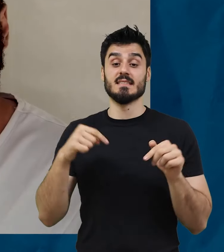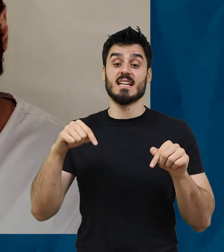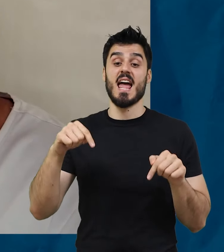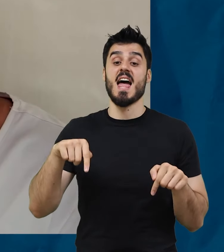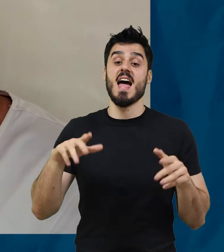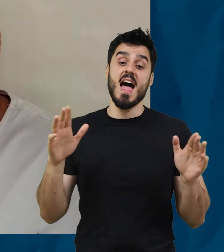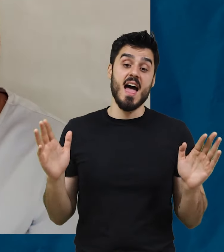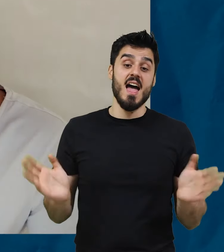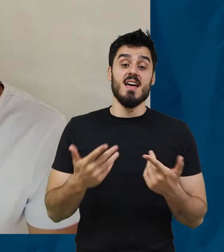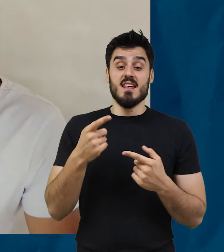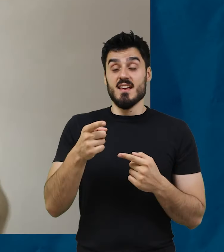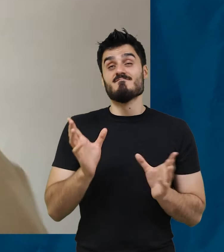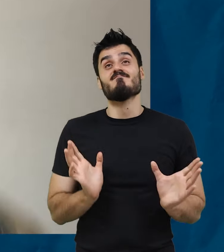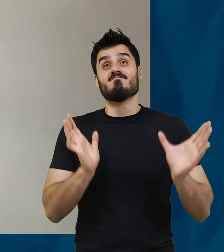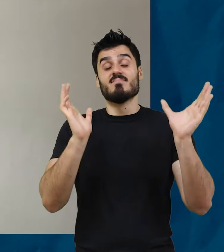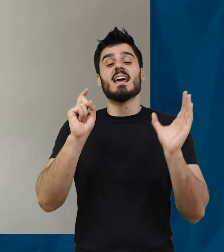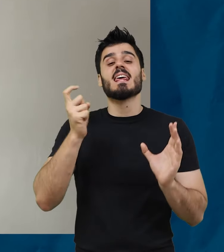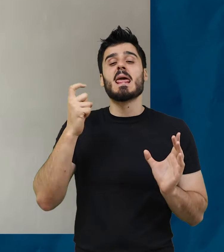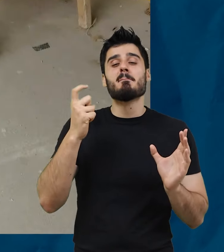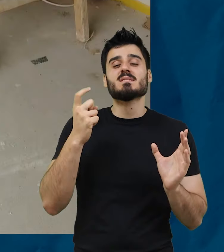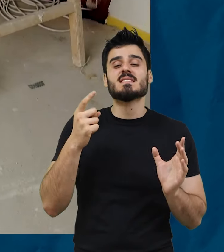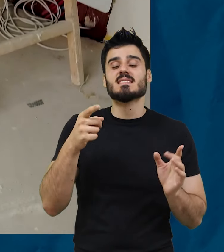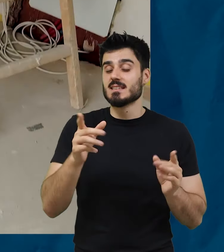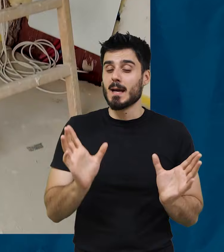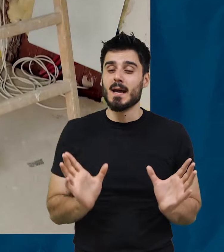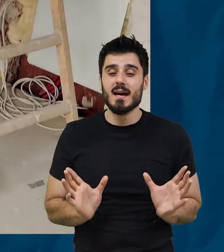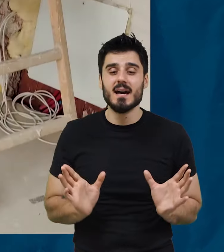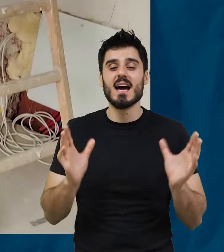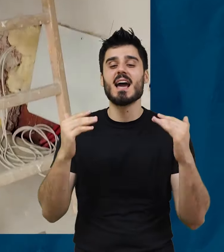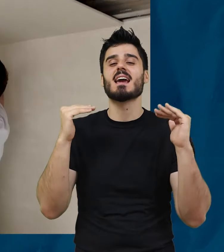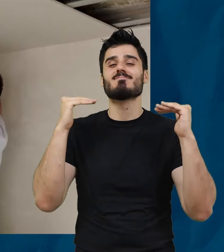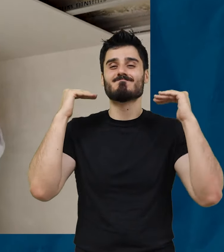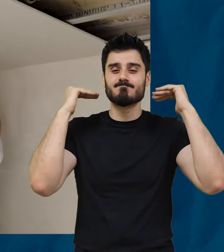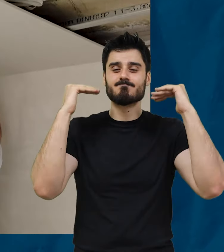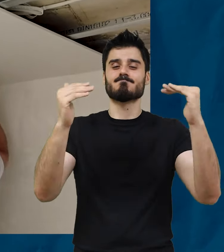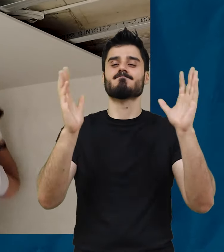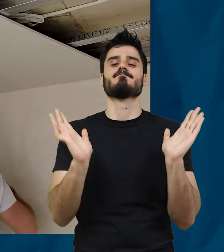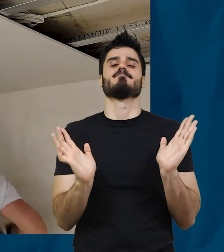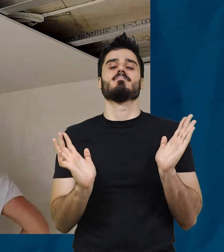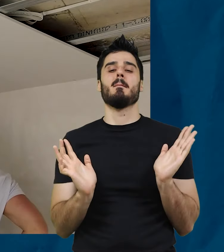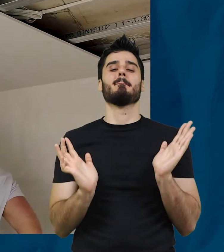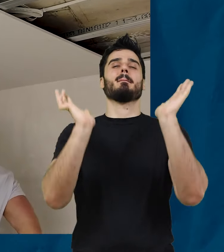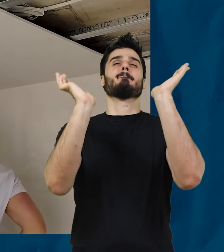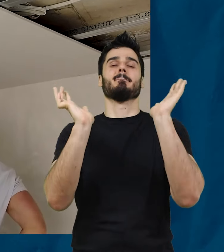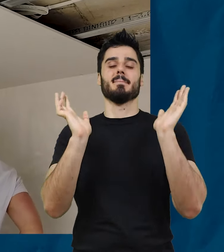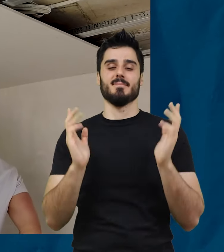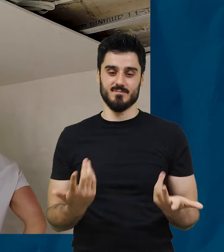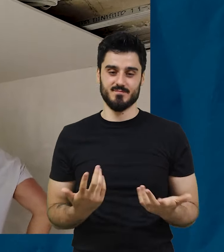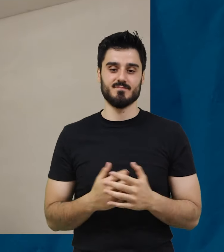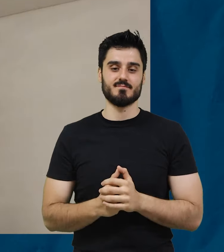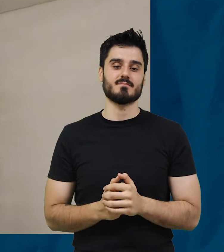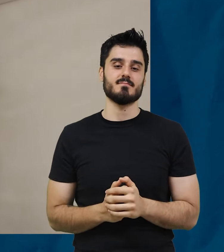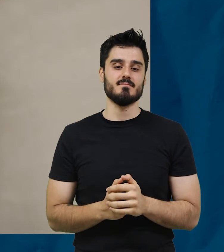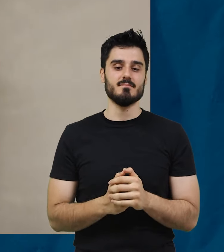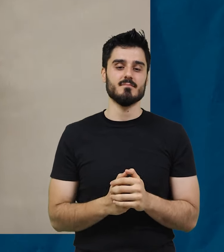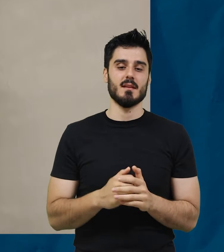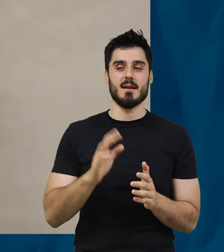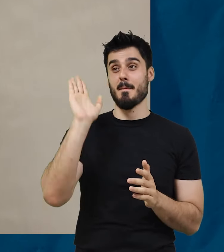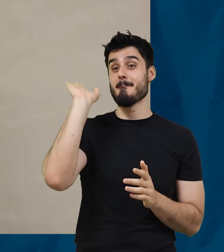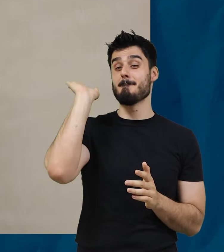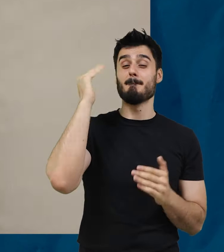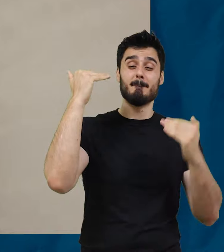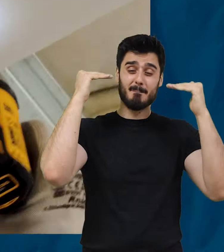Време е да дигнем гипсокартонените плоскости. Ами е ниските с стълба. Без да се бърза много. Прави е от